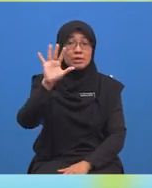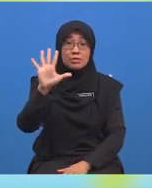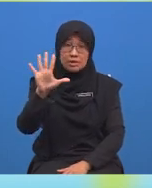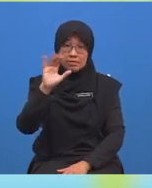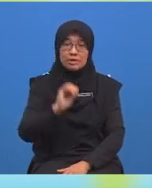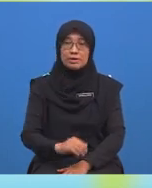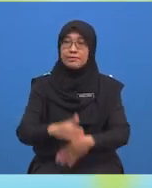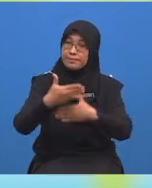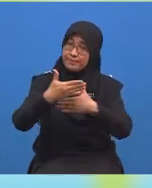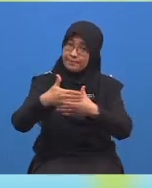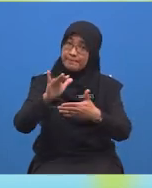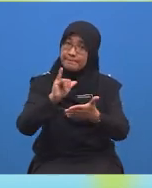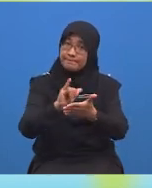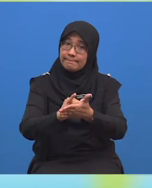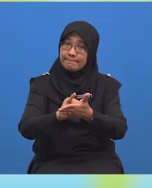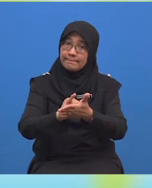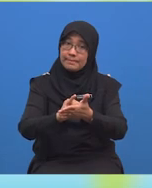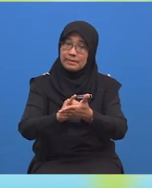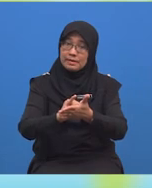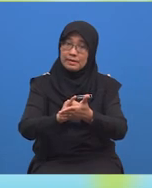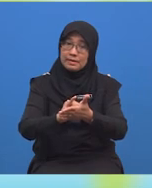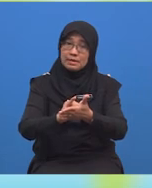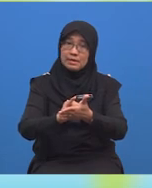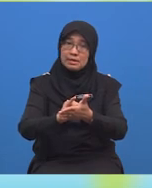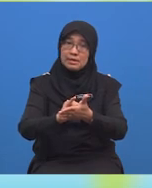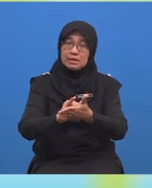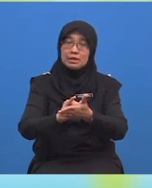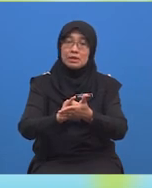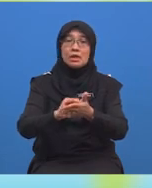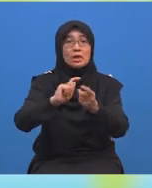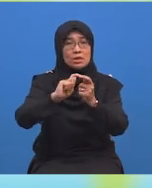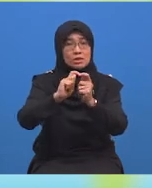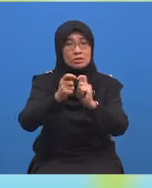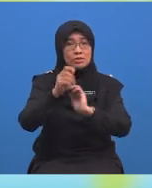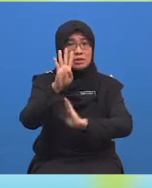4,585. Seterusnya, tukarkan semula